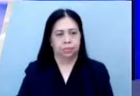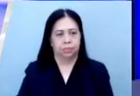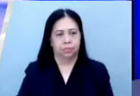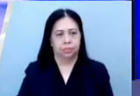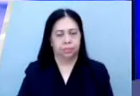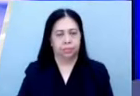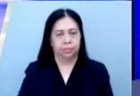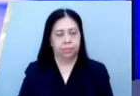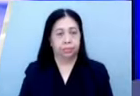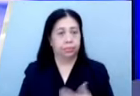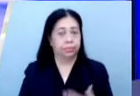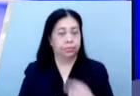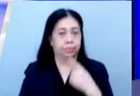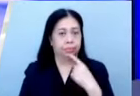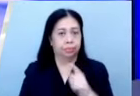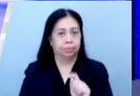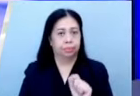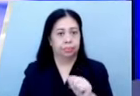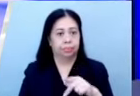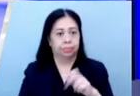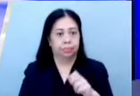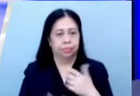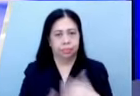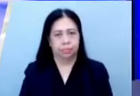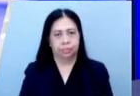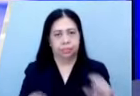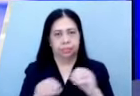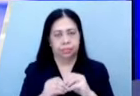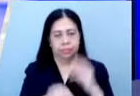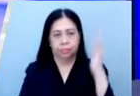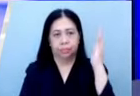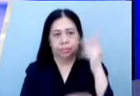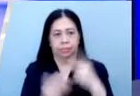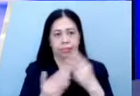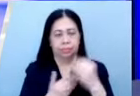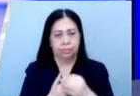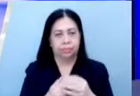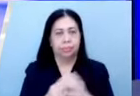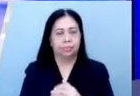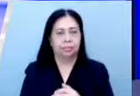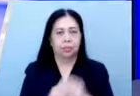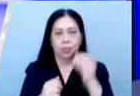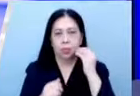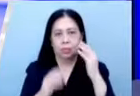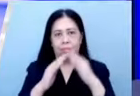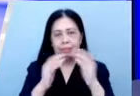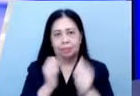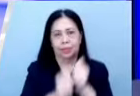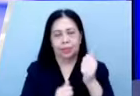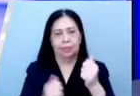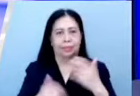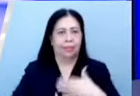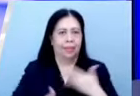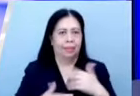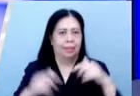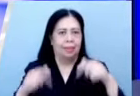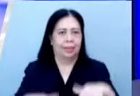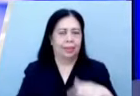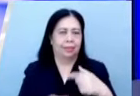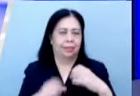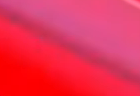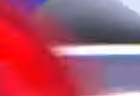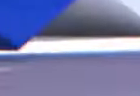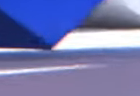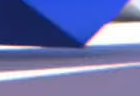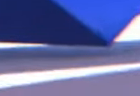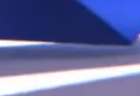Kinumpirma na ng Tape Incorporated ang pagtatapos ng noontime show na tahanang pinakamasaya na napanood dito sa GMA Network. Makichika kay